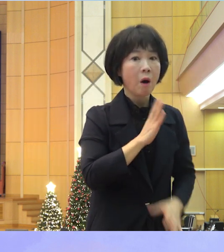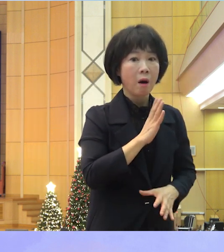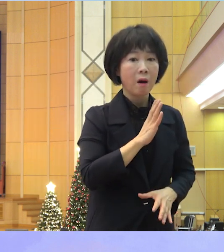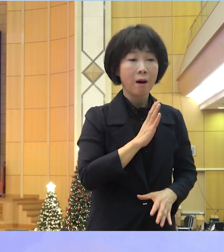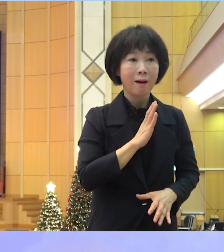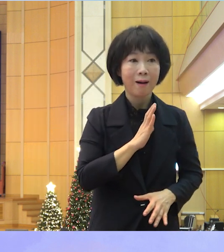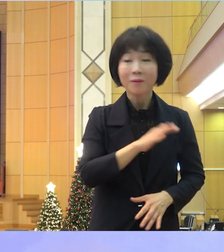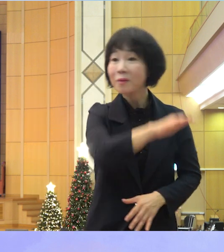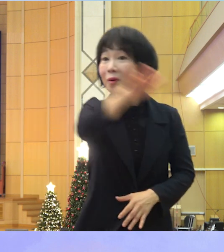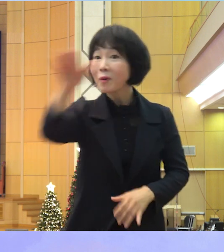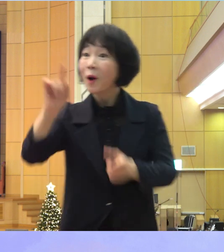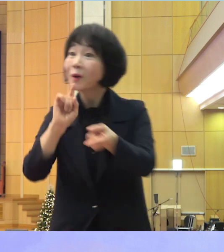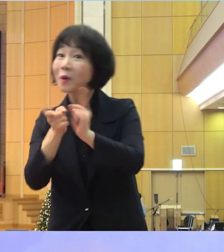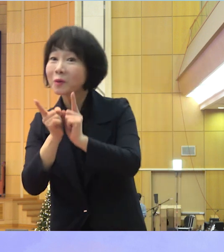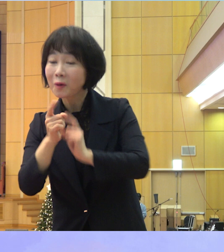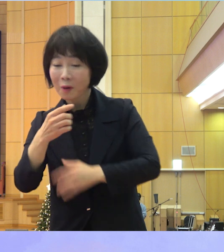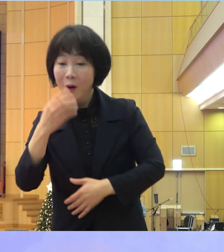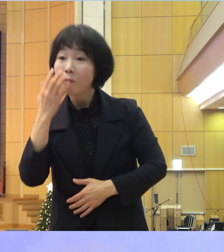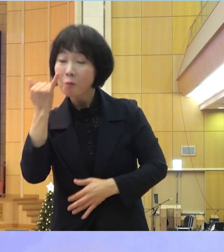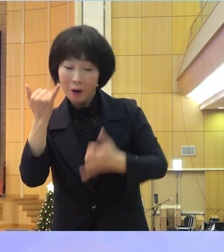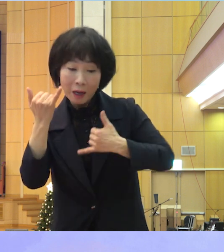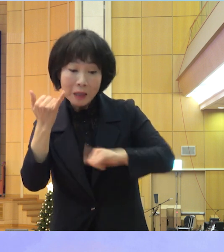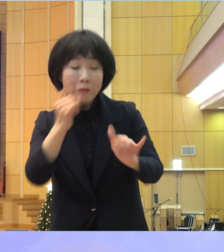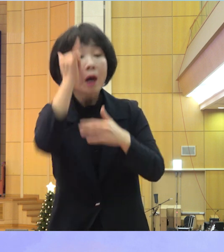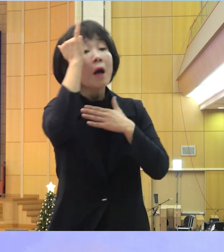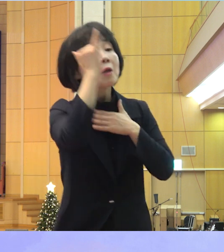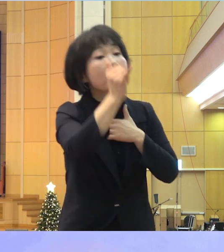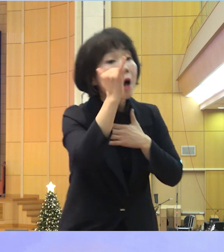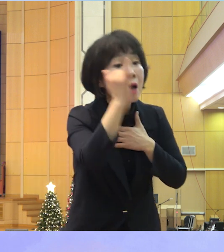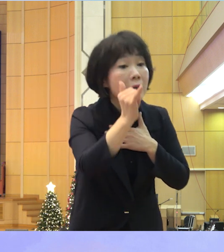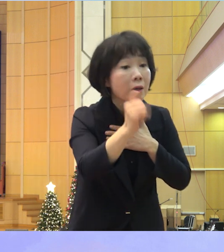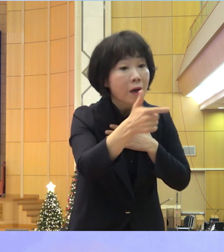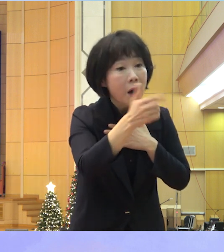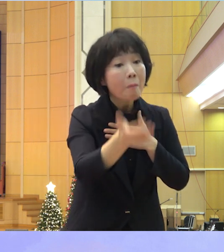전화를 걸어도 먼저 밥 먹었냐 이거부터 물어봐.